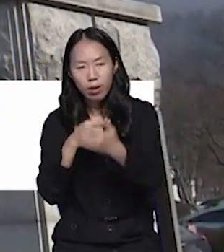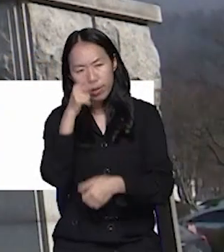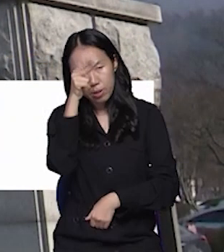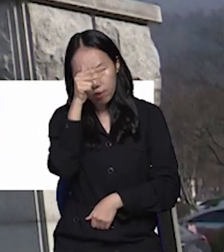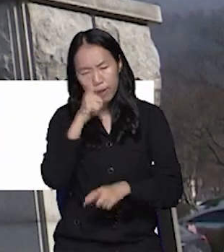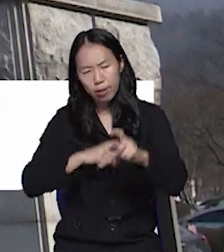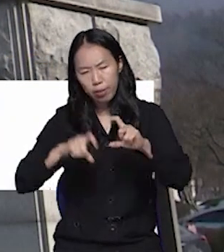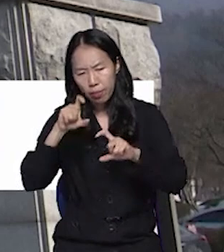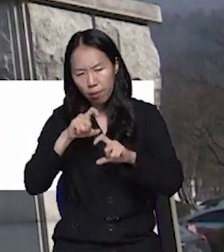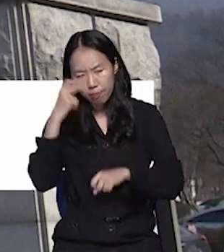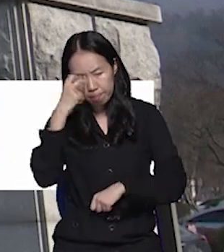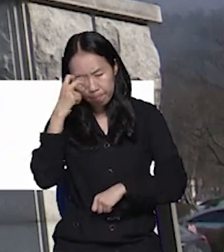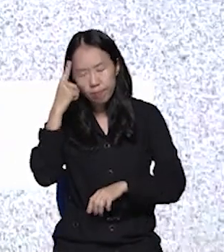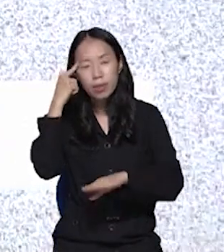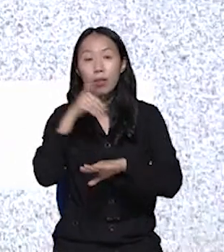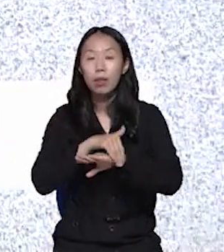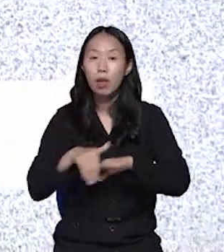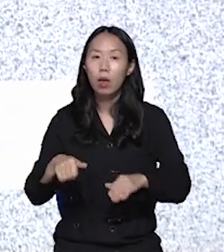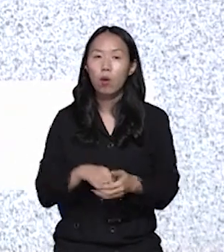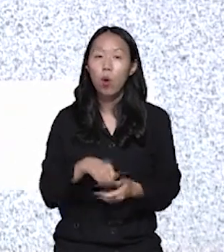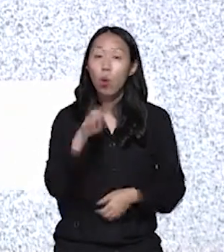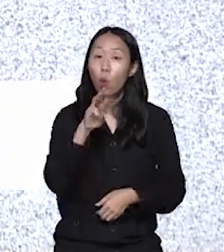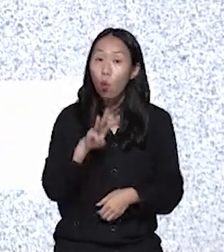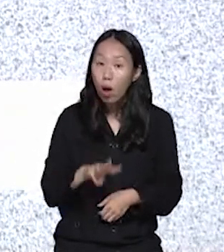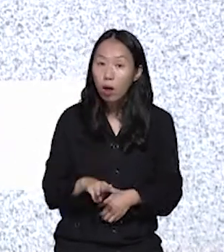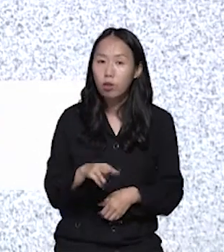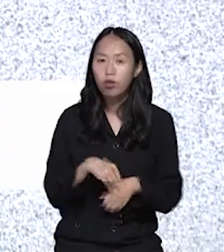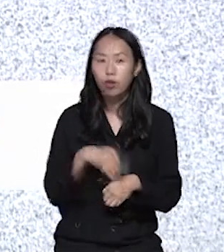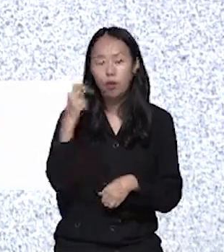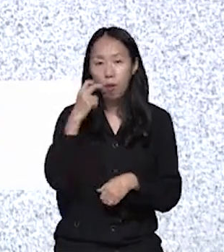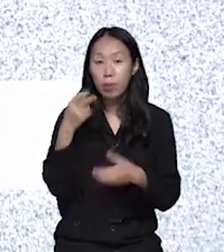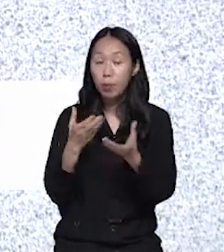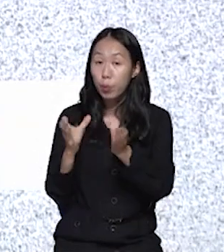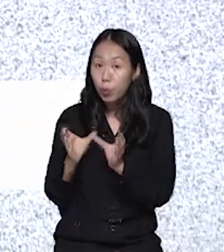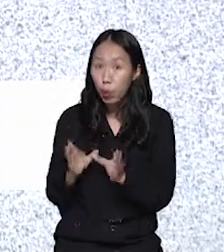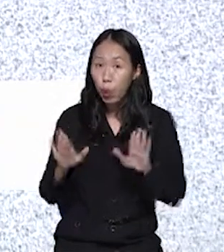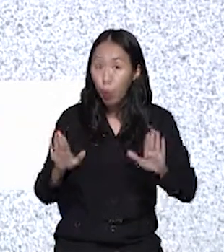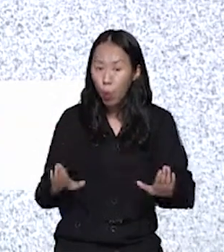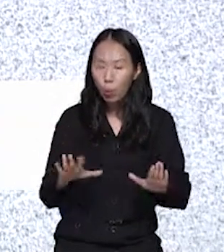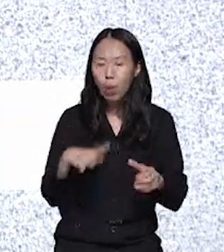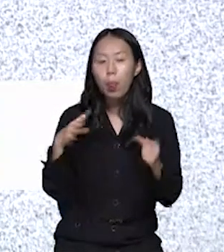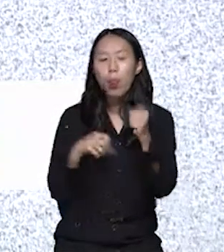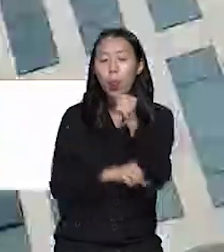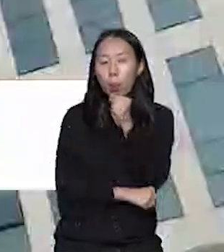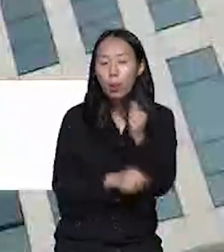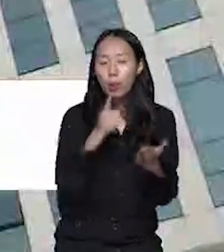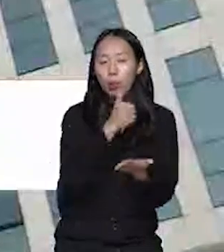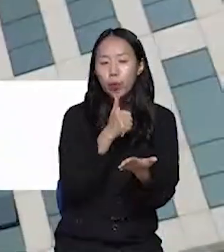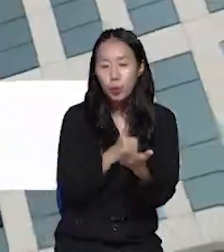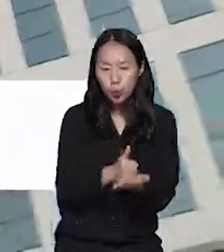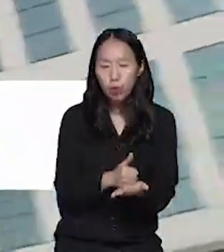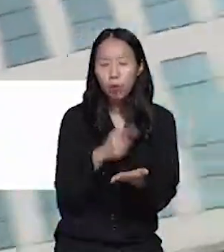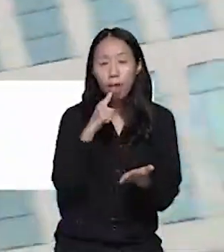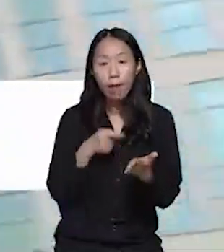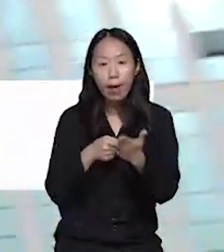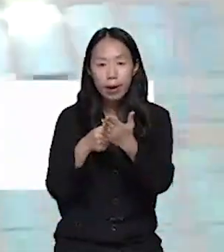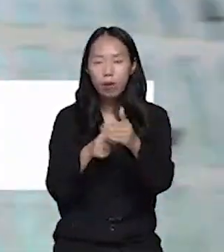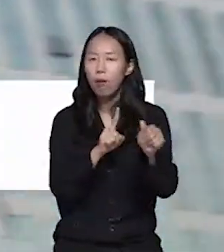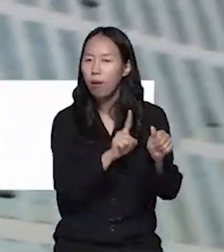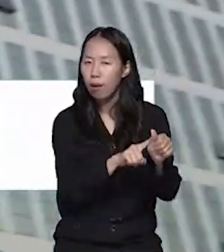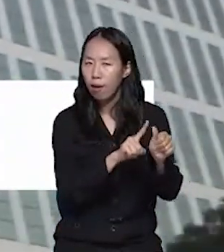대한 보안 수사에 나섰습니다 광주지검 반부패 강력 수사부는 오늘 뇌물수수혐의 등으로 불구속 입건된